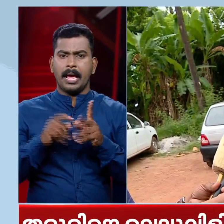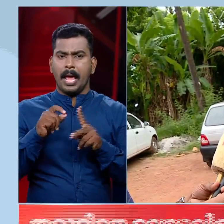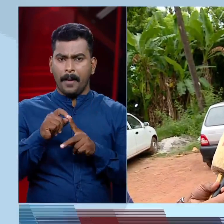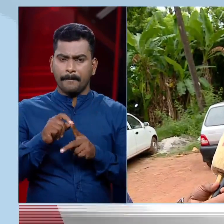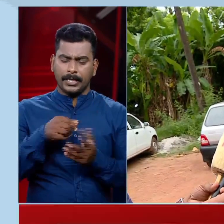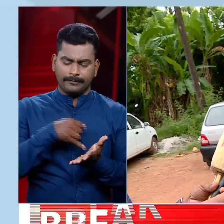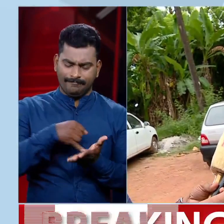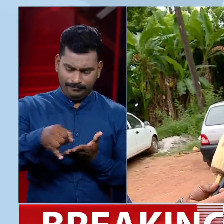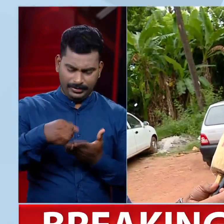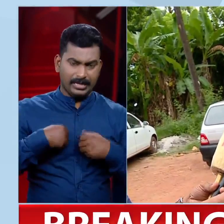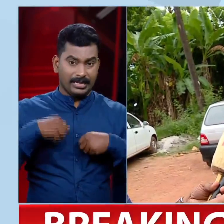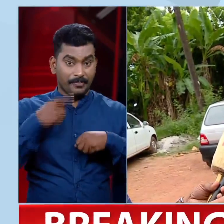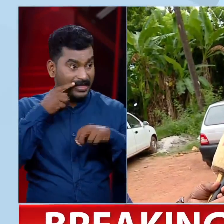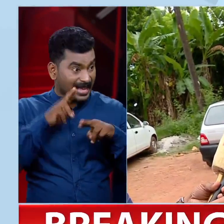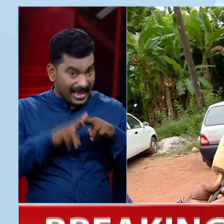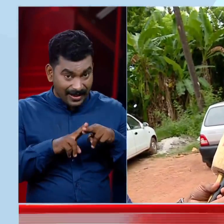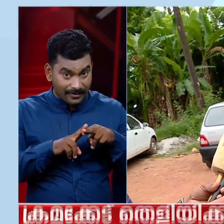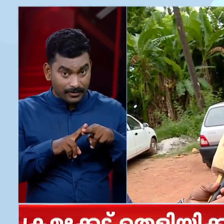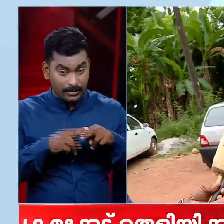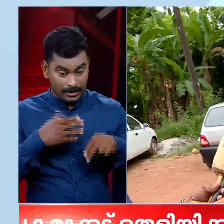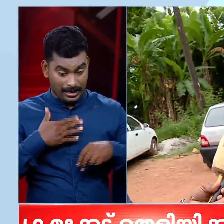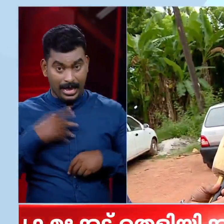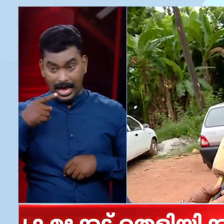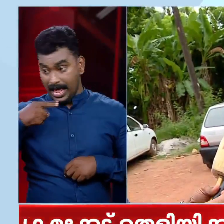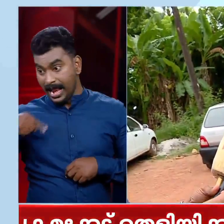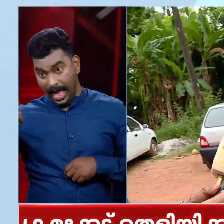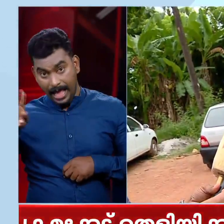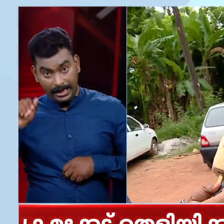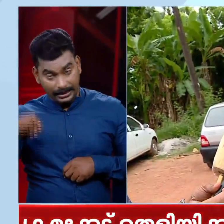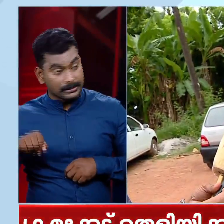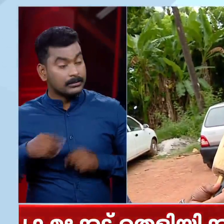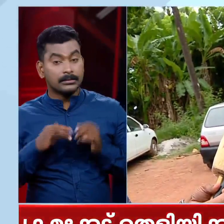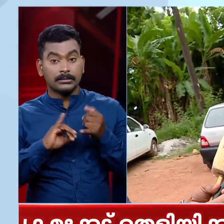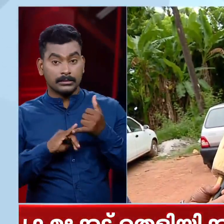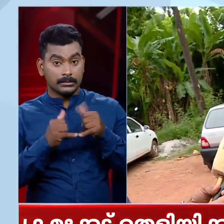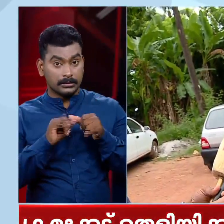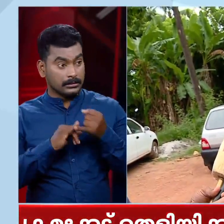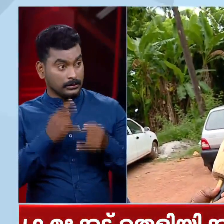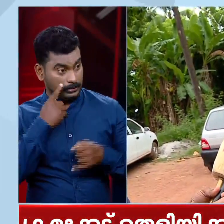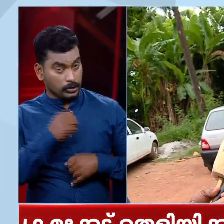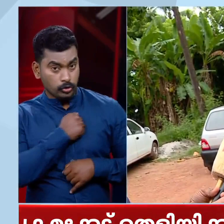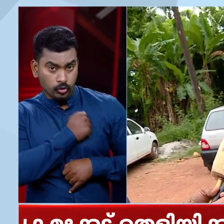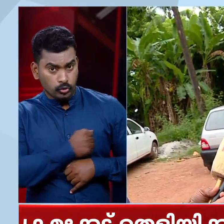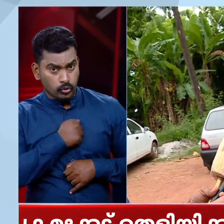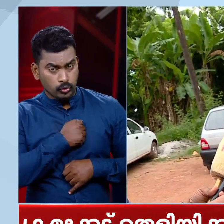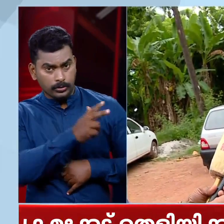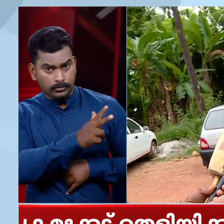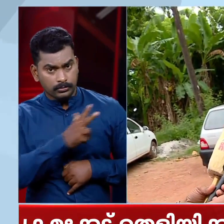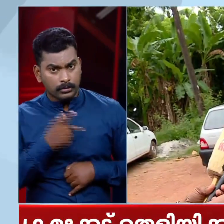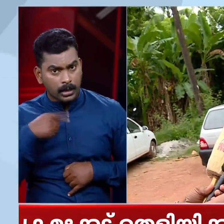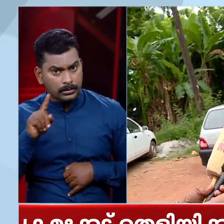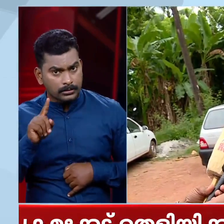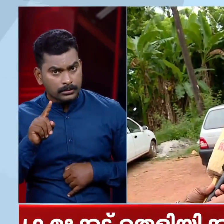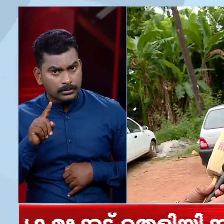രാജിവെക്കാം. തിരിച്ചാണെങ്കിൽ ശശി തരൂര് പരസ്യമായി ഇന്ത്യയിലെ കോൺഗ്രസ്സുകാരോട് മാപ്പ് പറയണം.